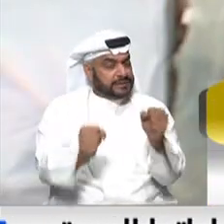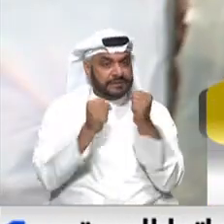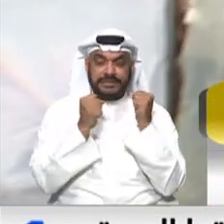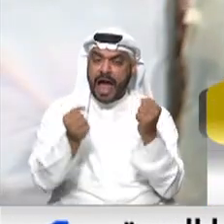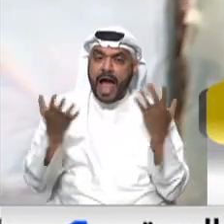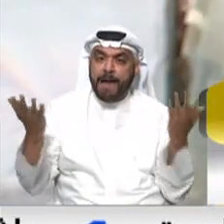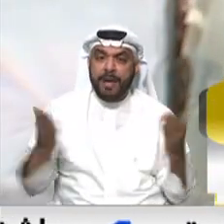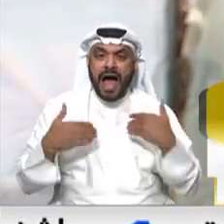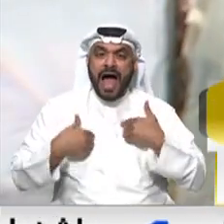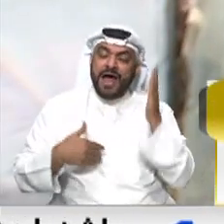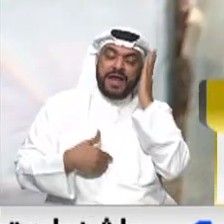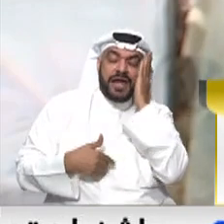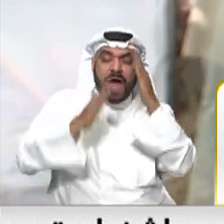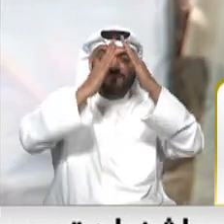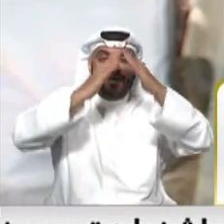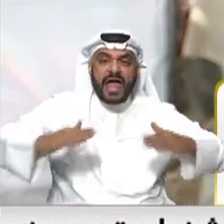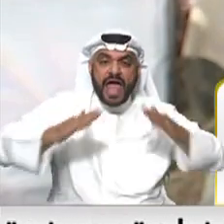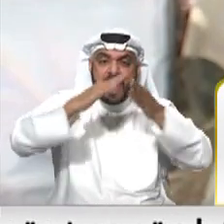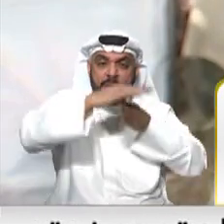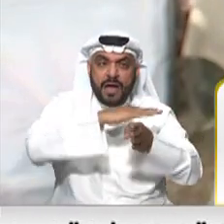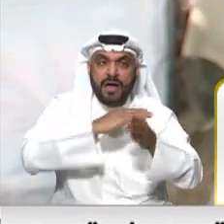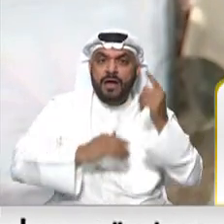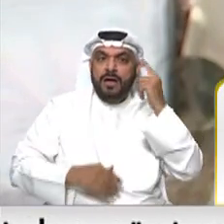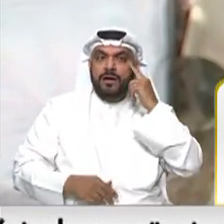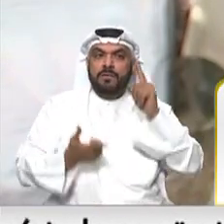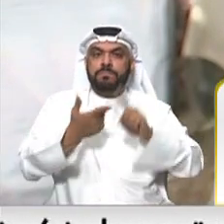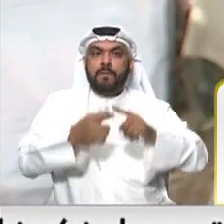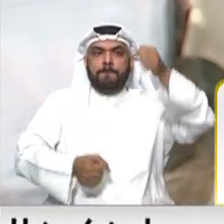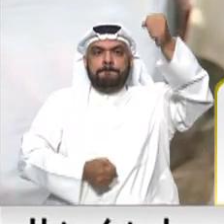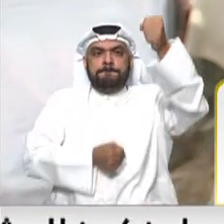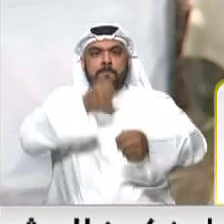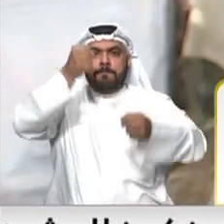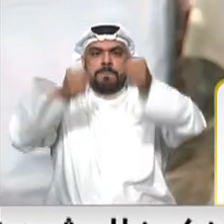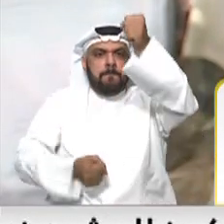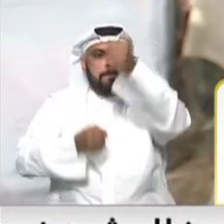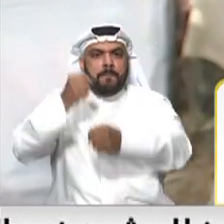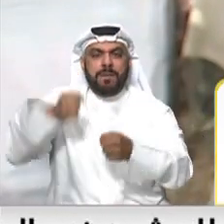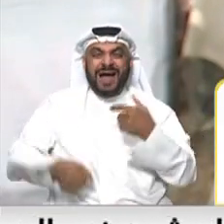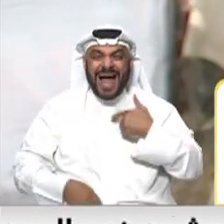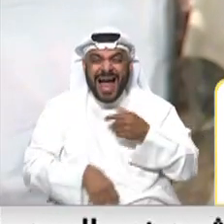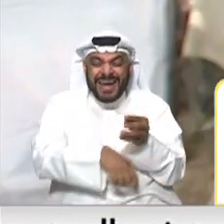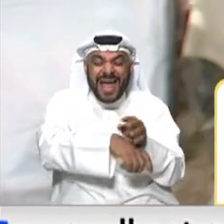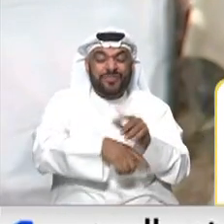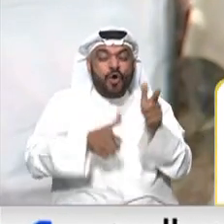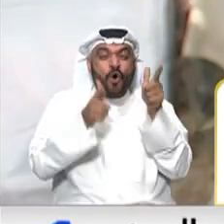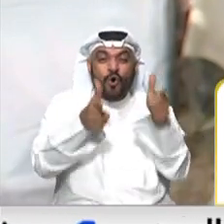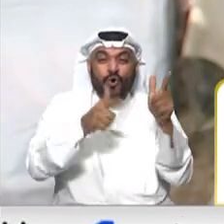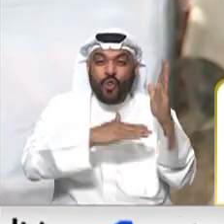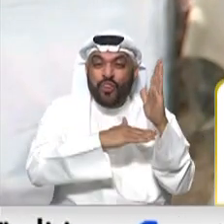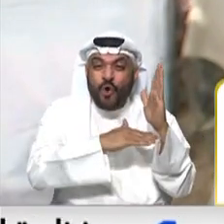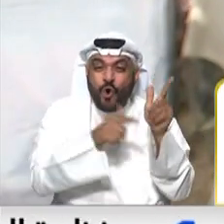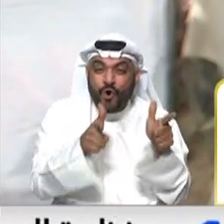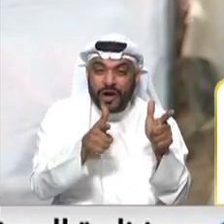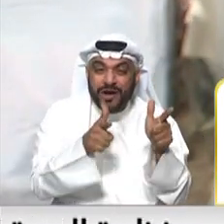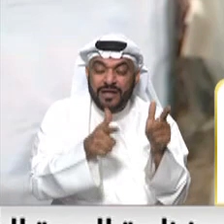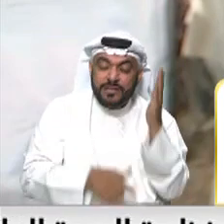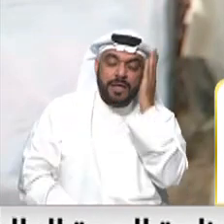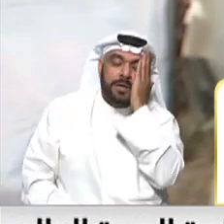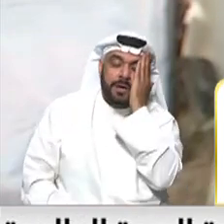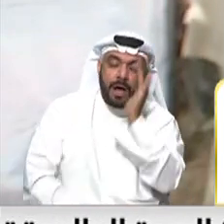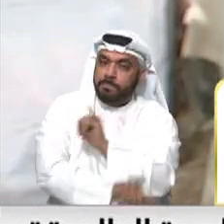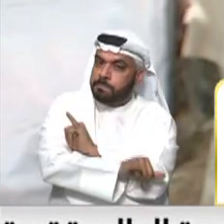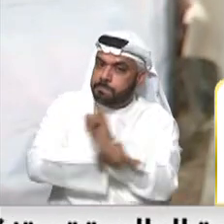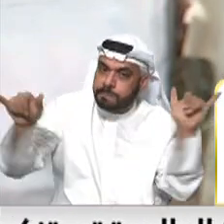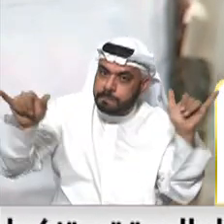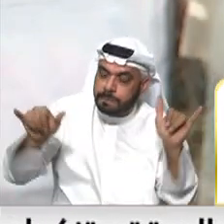في الخيمة. بعدين الدبان لو بدك تيجي تنام الظهريات يعني بتعرفش تنام، وفي الليل